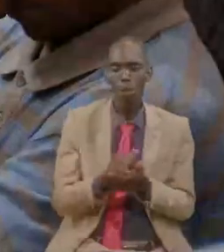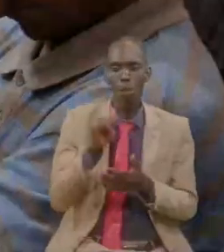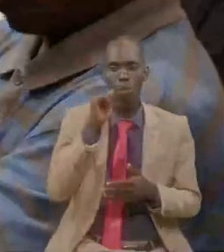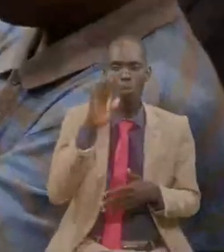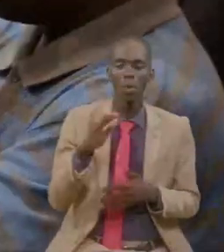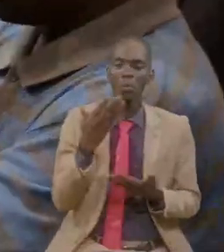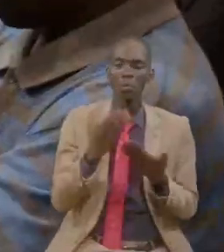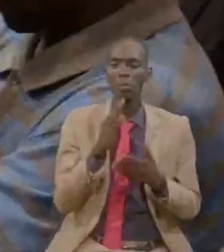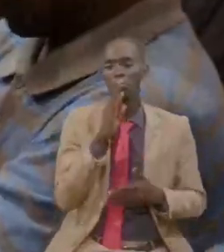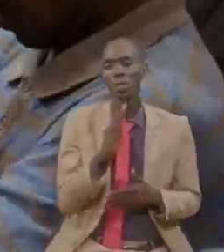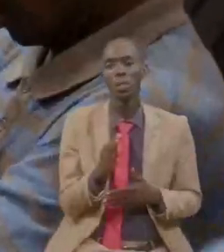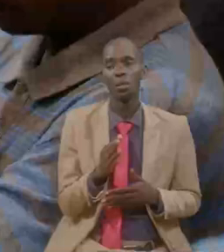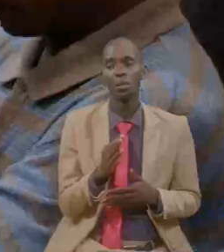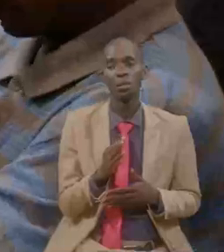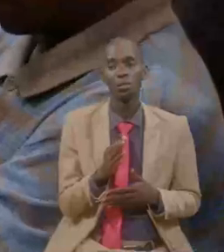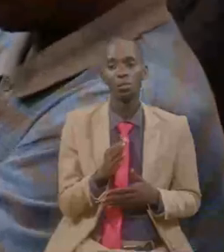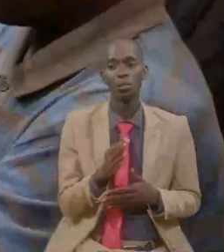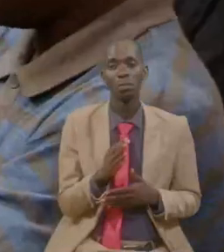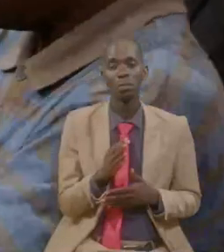la tentatrice.